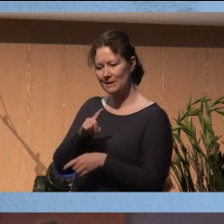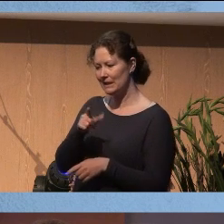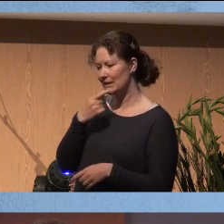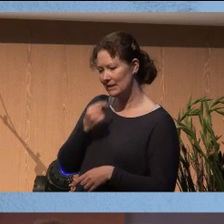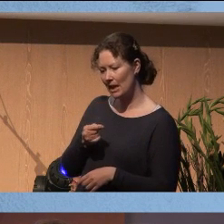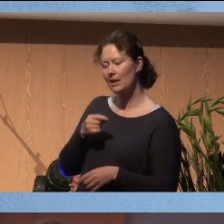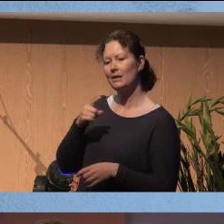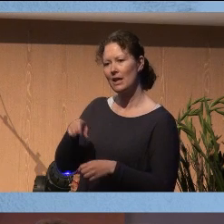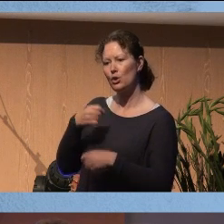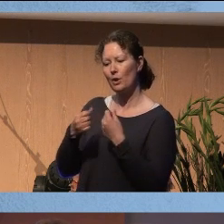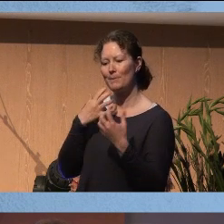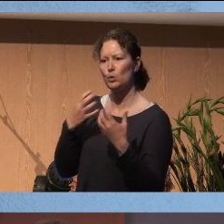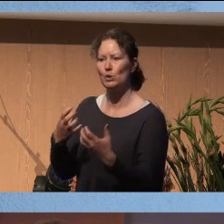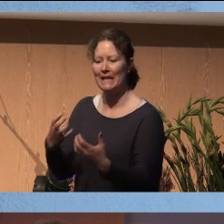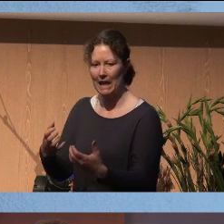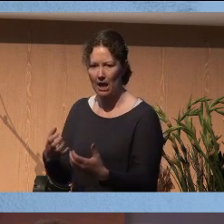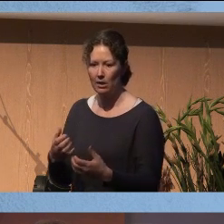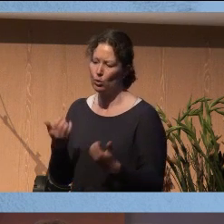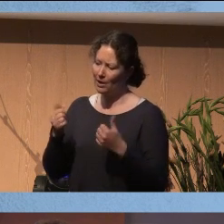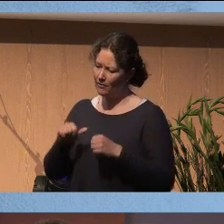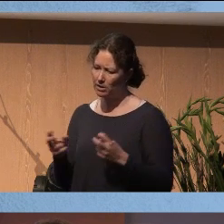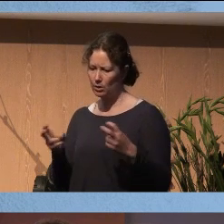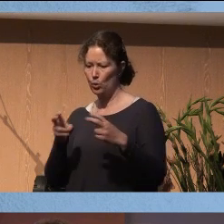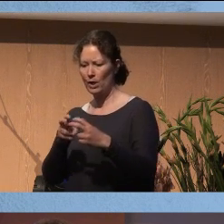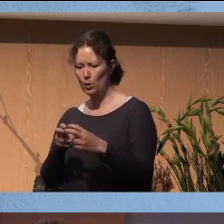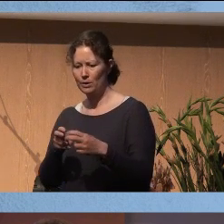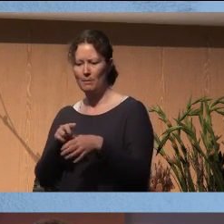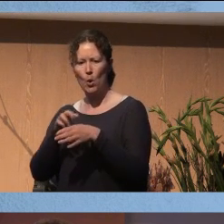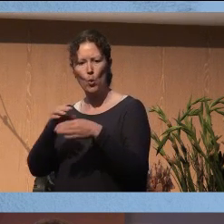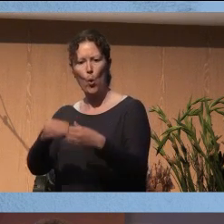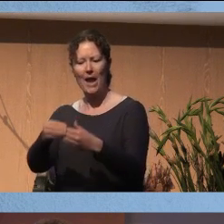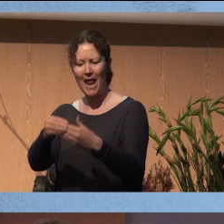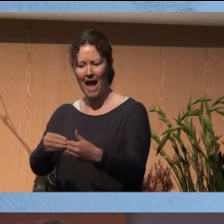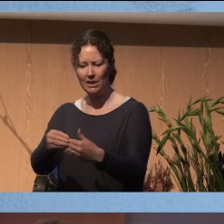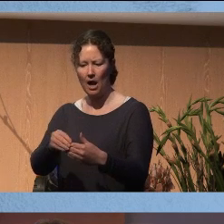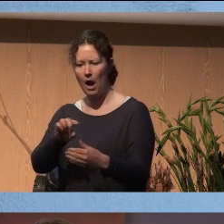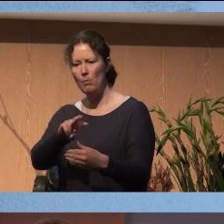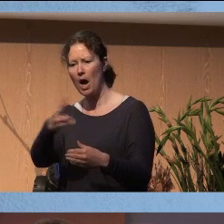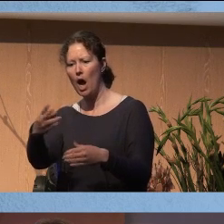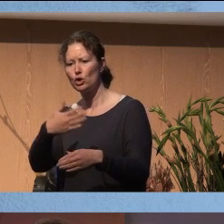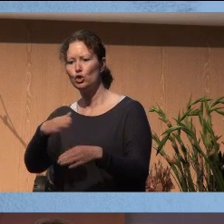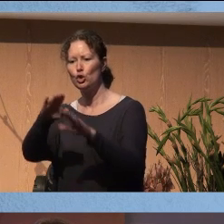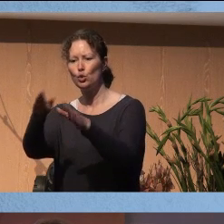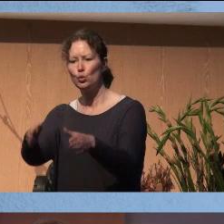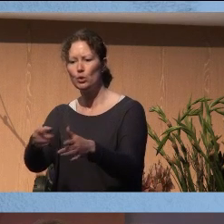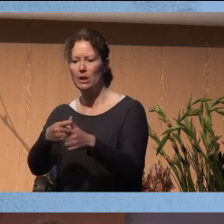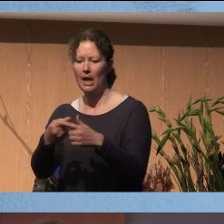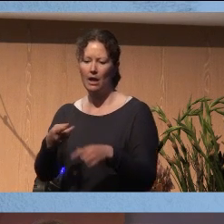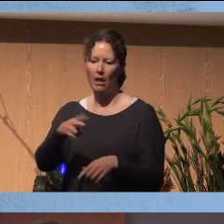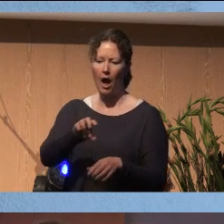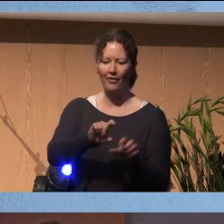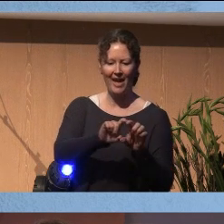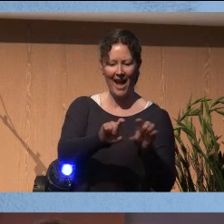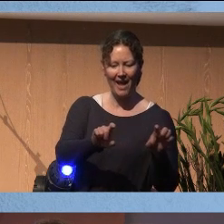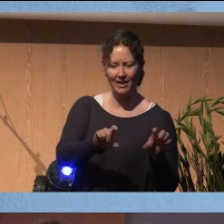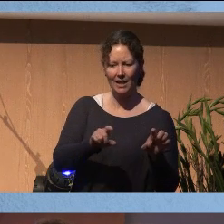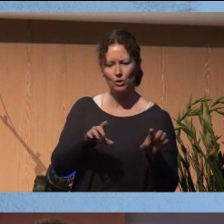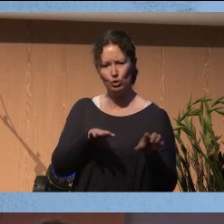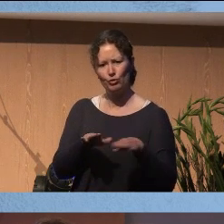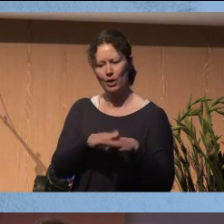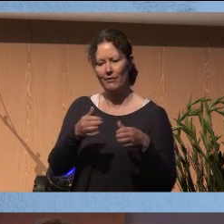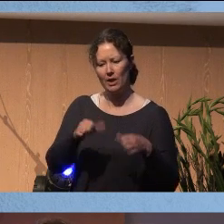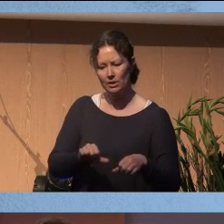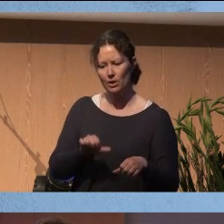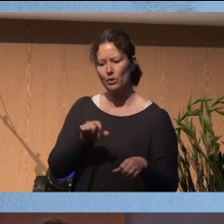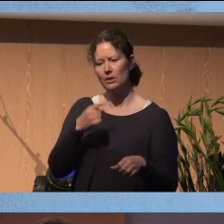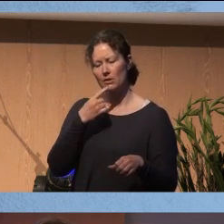fører til usikkerhet. Det vanskelig å ta kontakt med en kollega på et annet sykehus eller på en annen enhet, og de mener dette